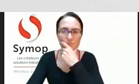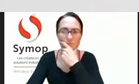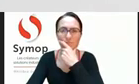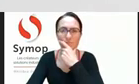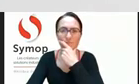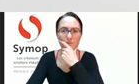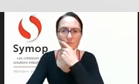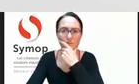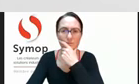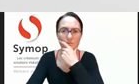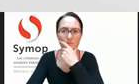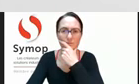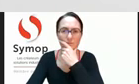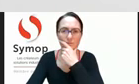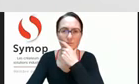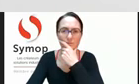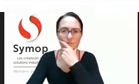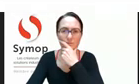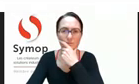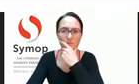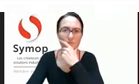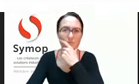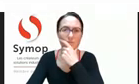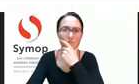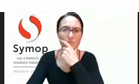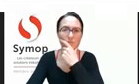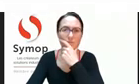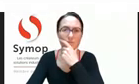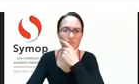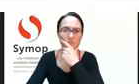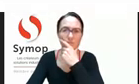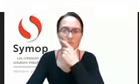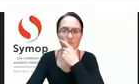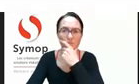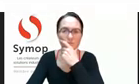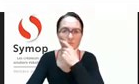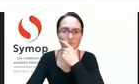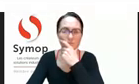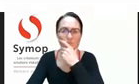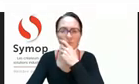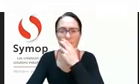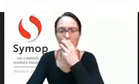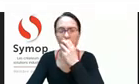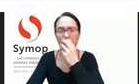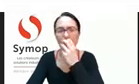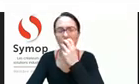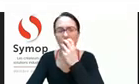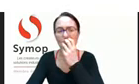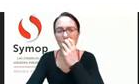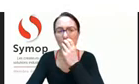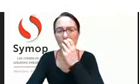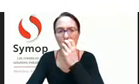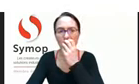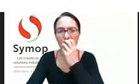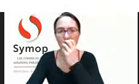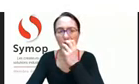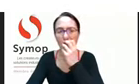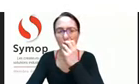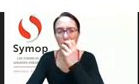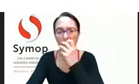et l'intelligence artificielle. Donc, dans cette présentation-là, on parlera d'un système qui s'appelle la tête de